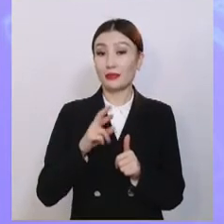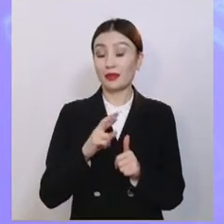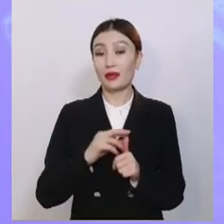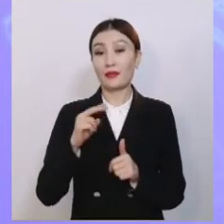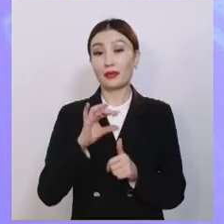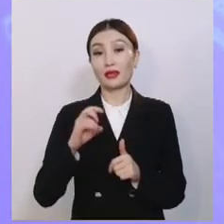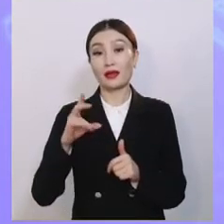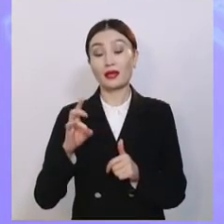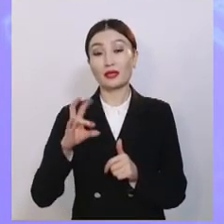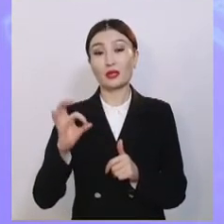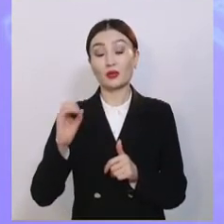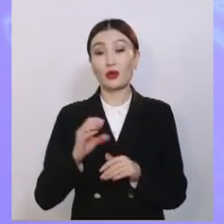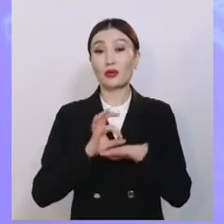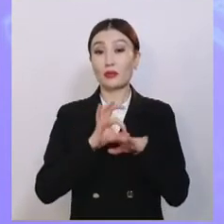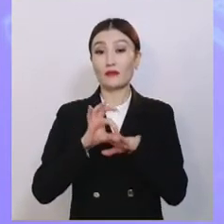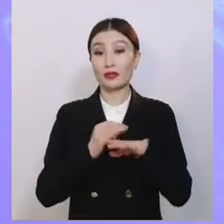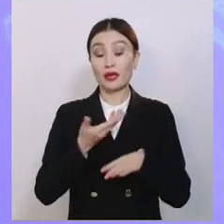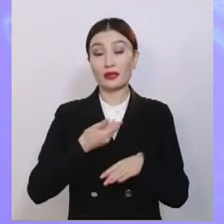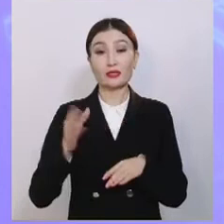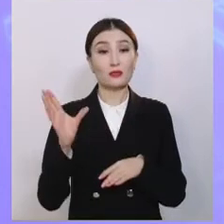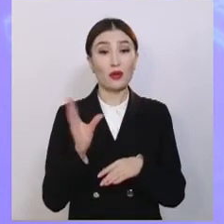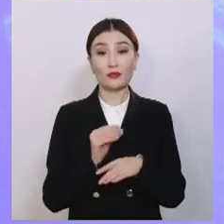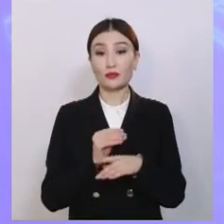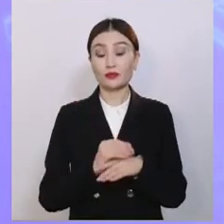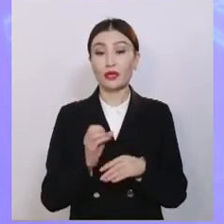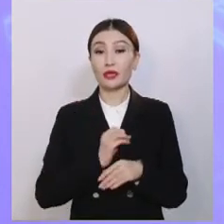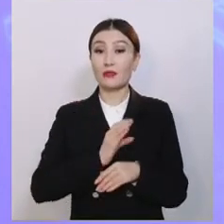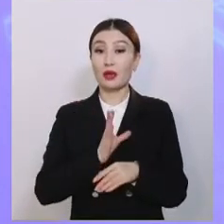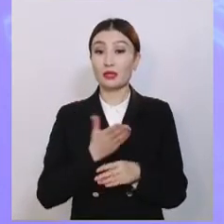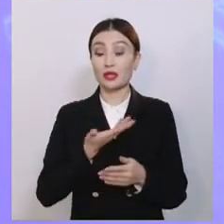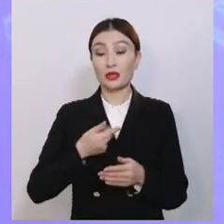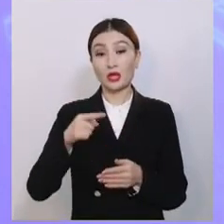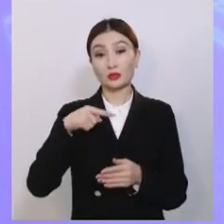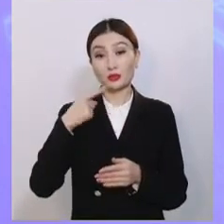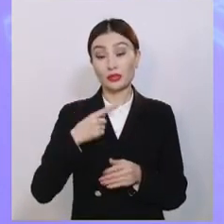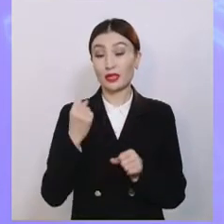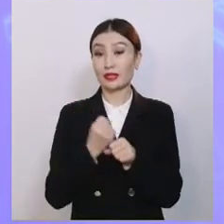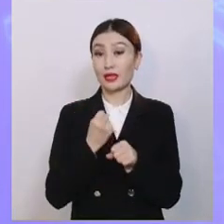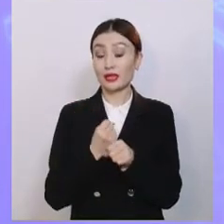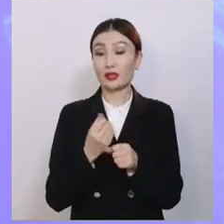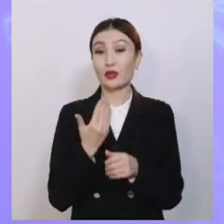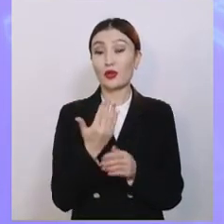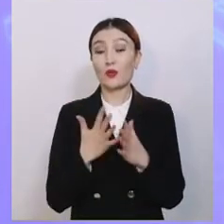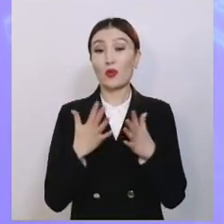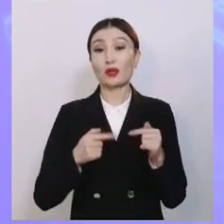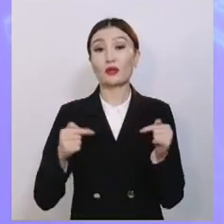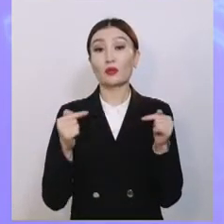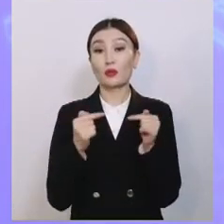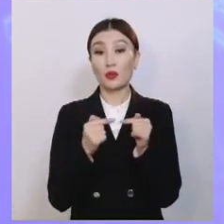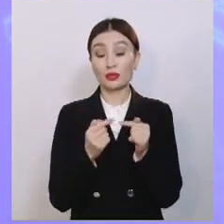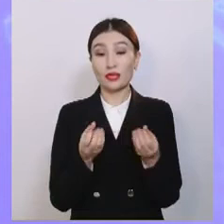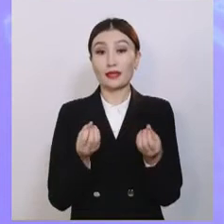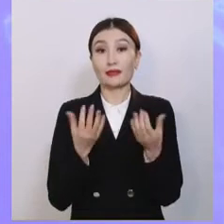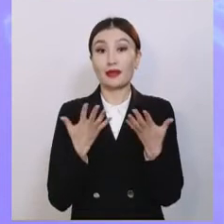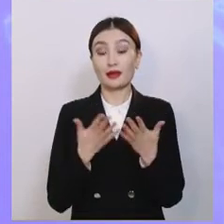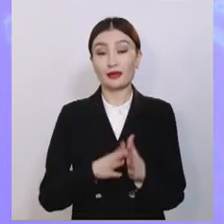прилагательные сопровождают нас повсюду. Они обогащают нашу речь, делают ее более точной,